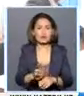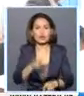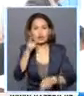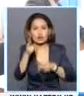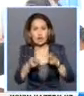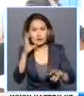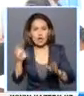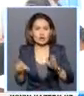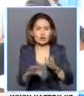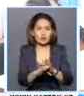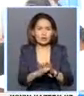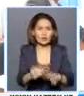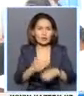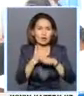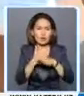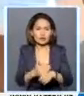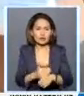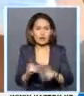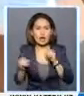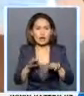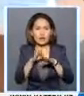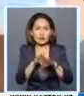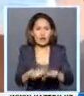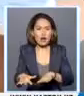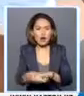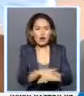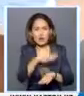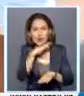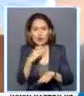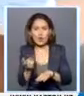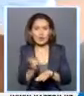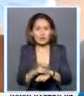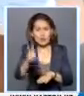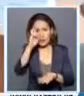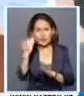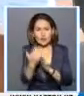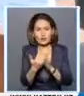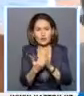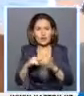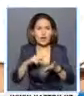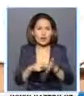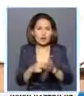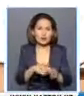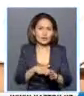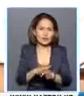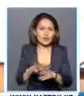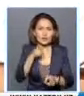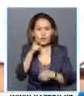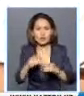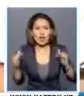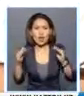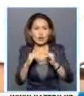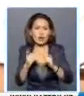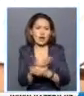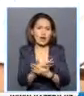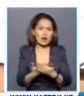азаматтың шағым арыздарын тыңдап кеңес берді. Ашық есік күні келген халықтың көбі мемлекеттік бағдарламалардың жүзеге асырылуымен баспана және